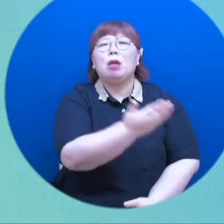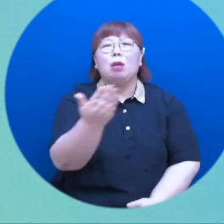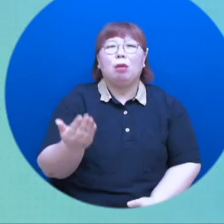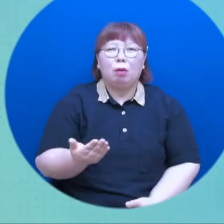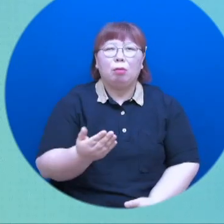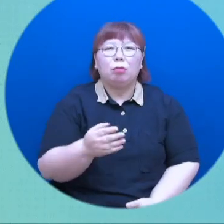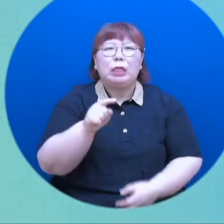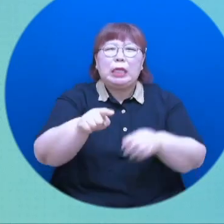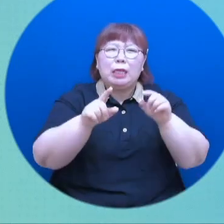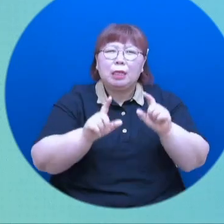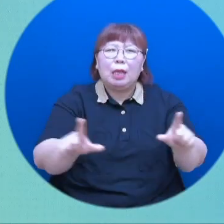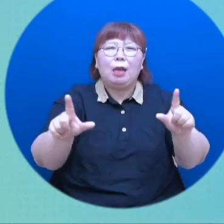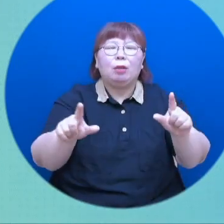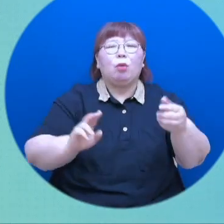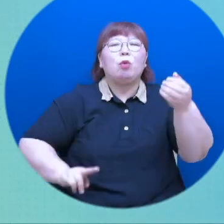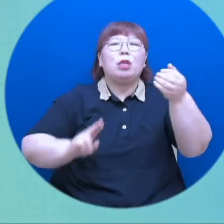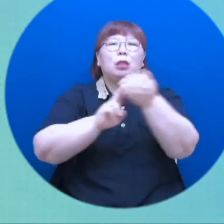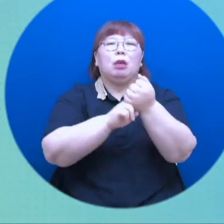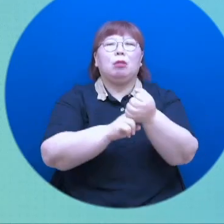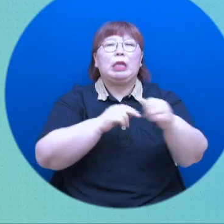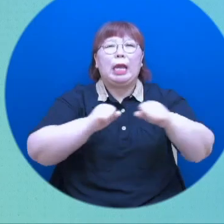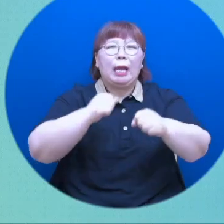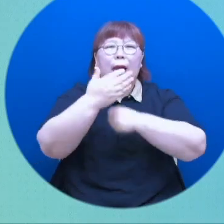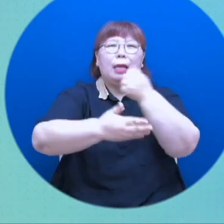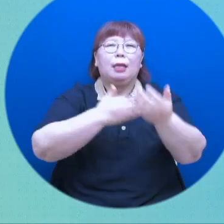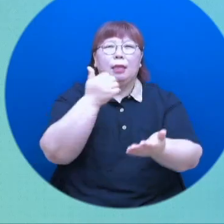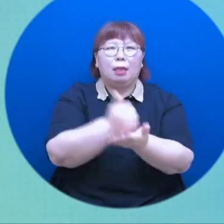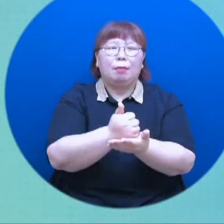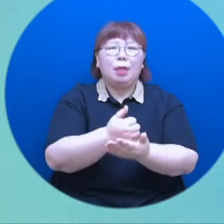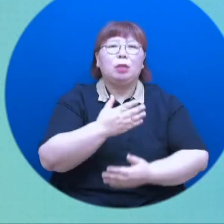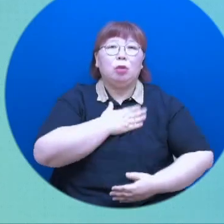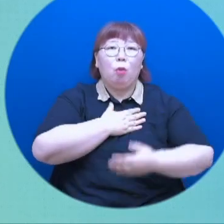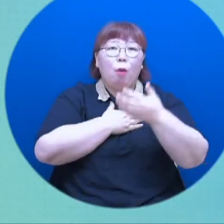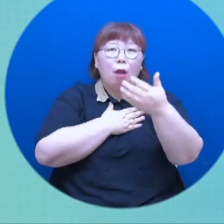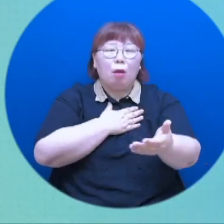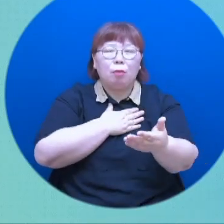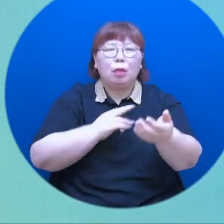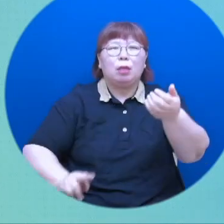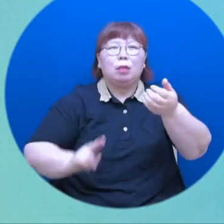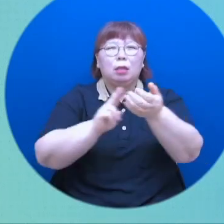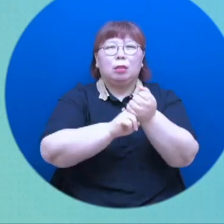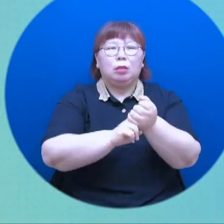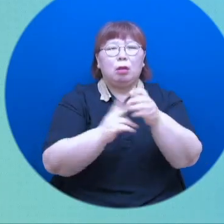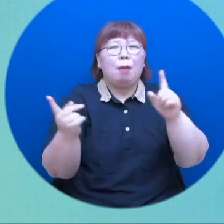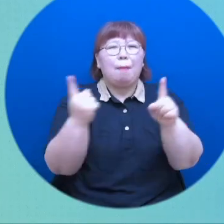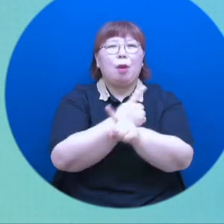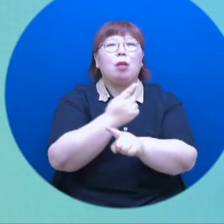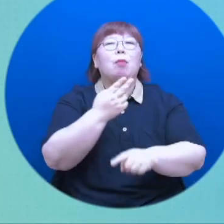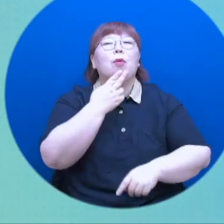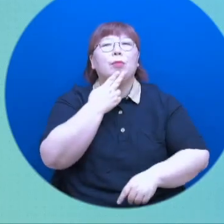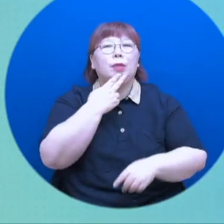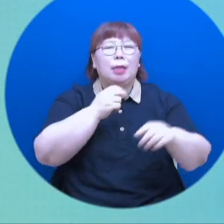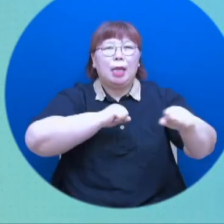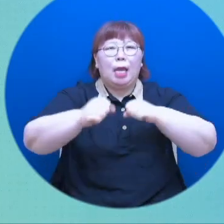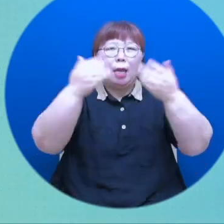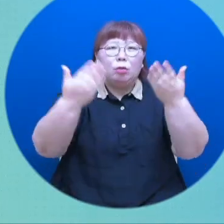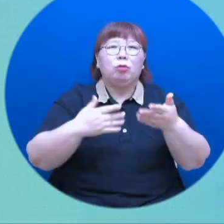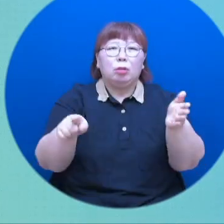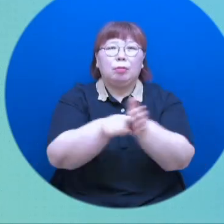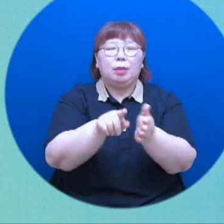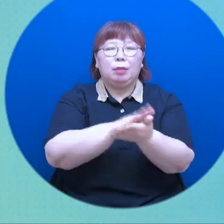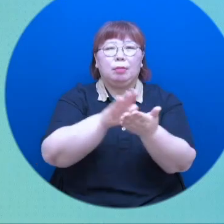이 날에도 기적을 행하시는 하나님께서 저와 여러분에게 기적을 변함없이 행해 주실 줄